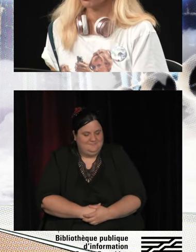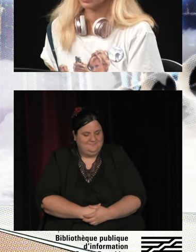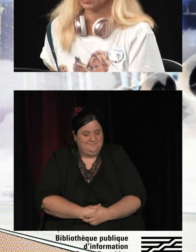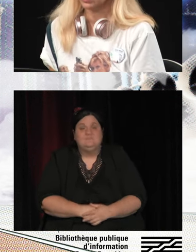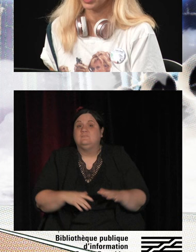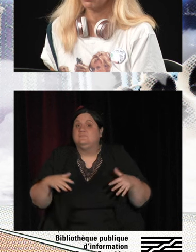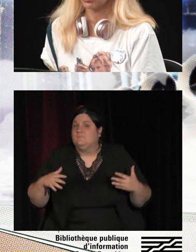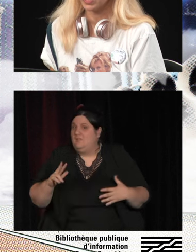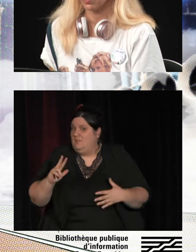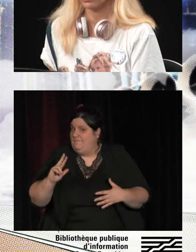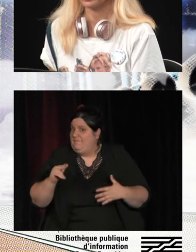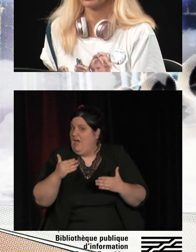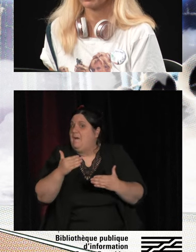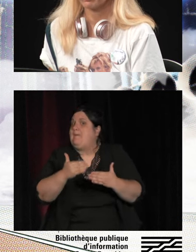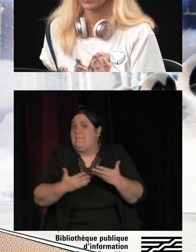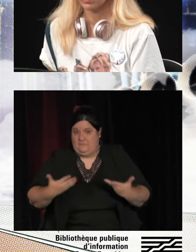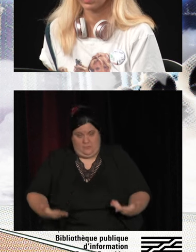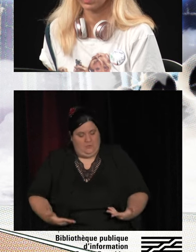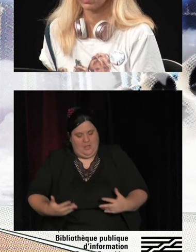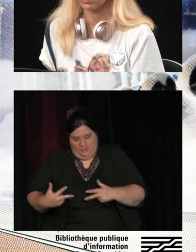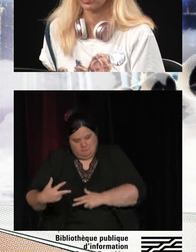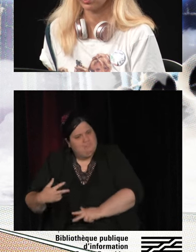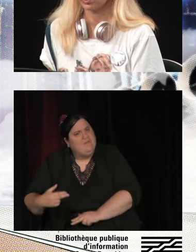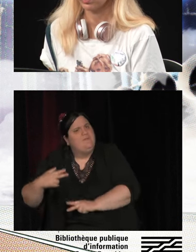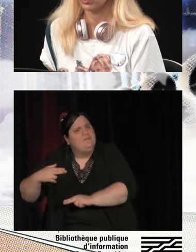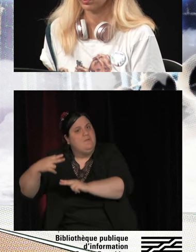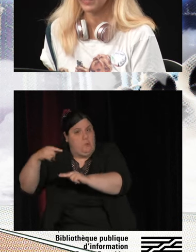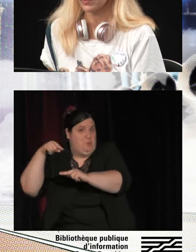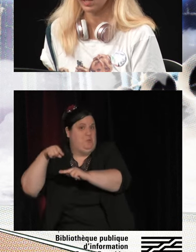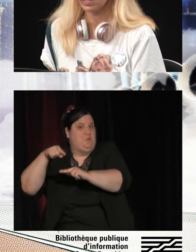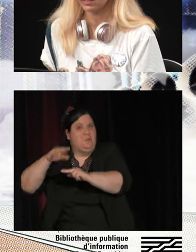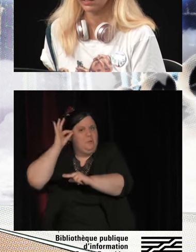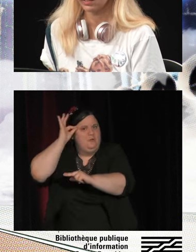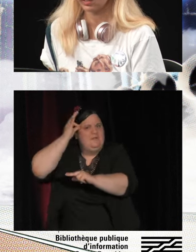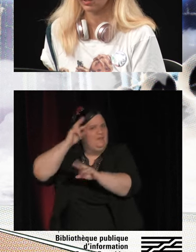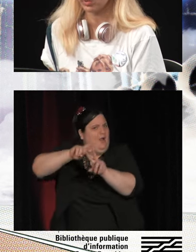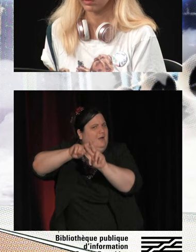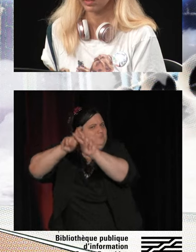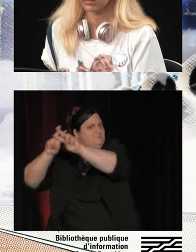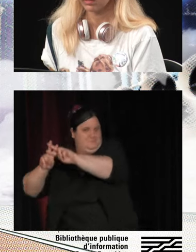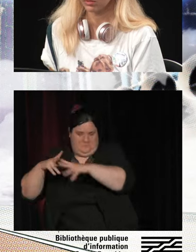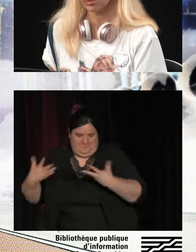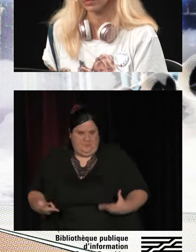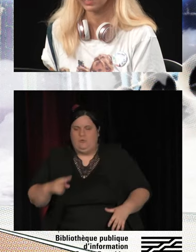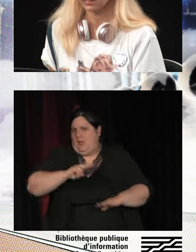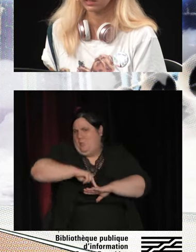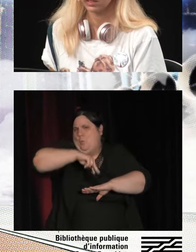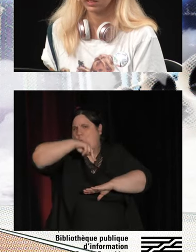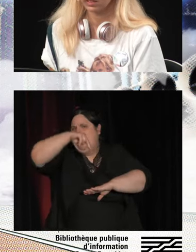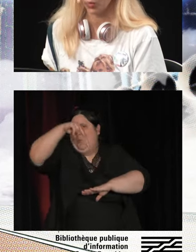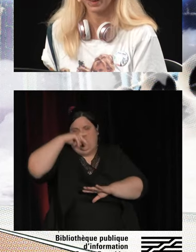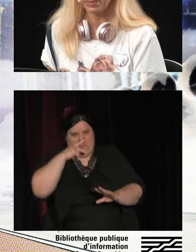On est bientôt à la fin. On arrive dans le Star World, qui est donc le monde des étoiles. On s'envole. On